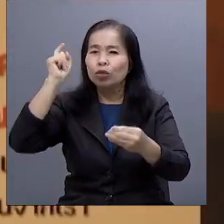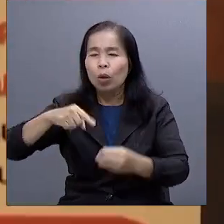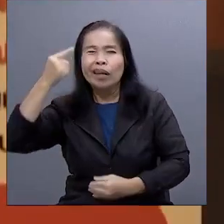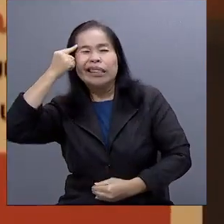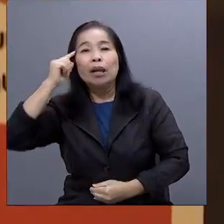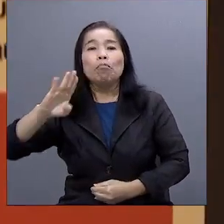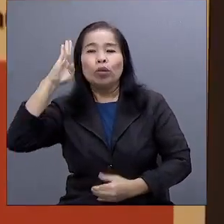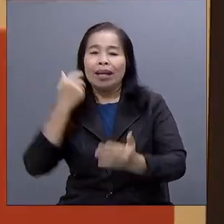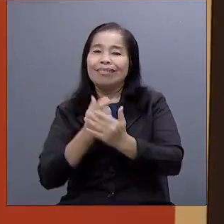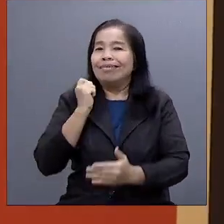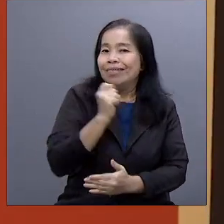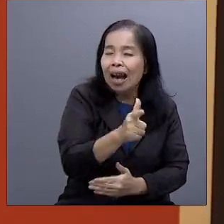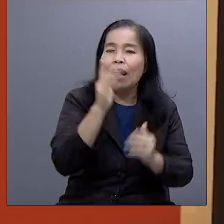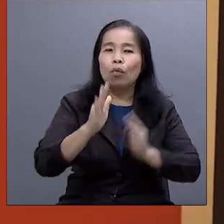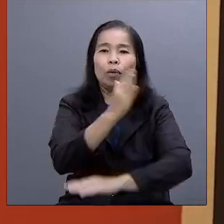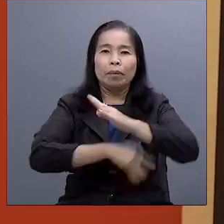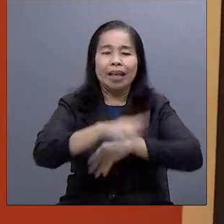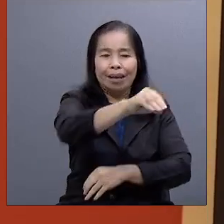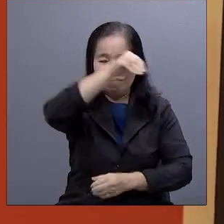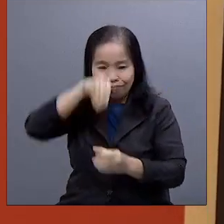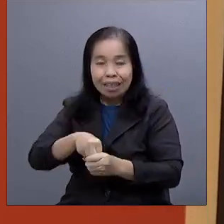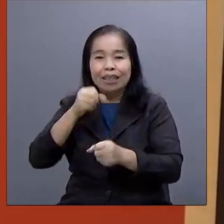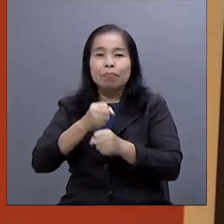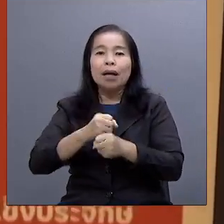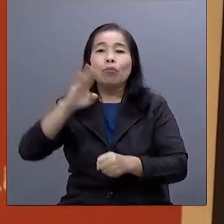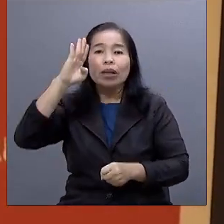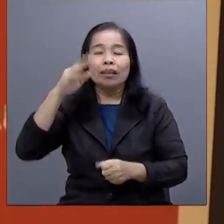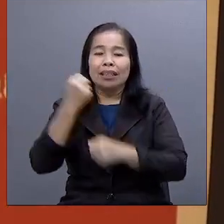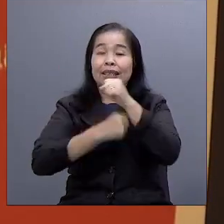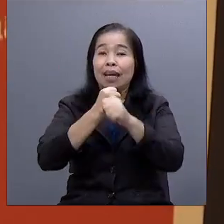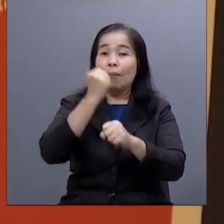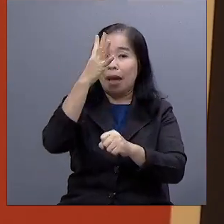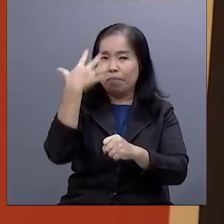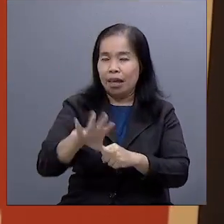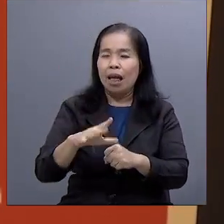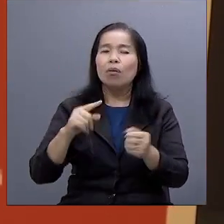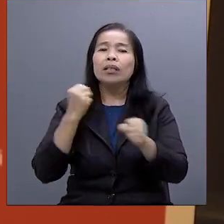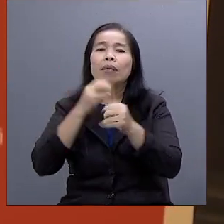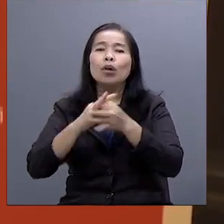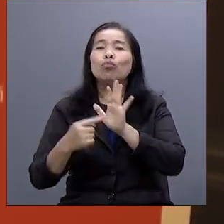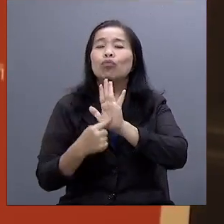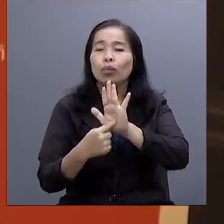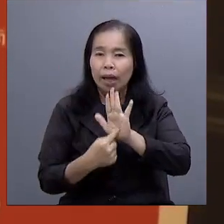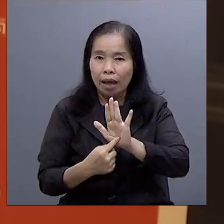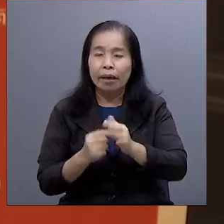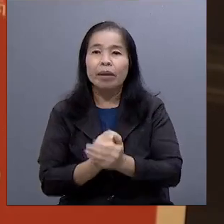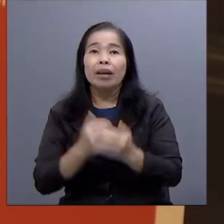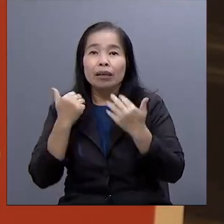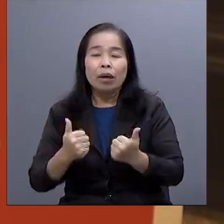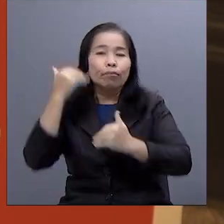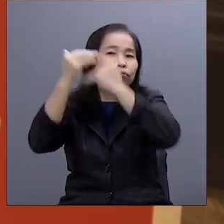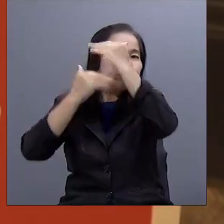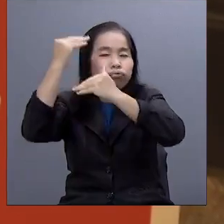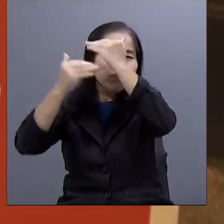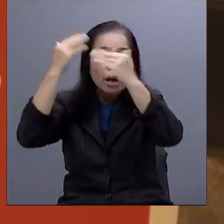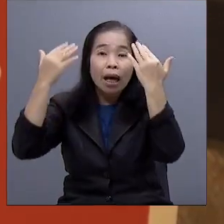lusion เป็น Inclusive Workplaceเราทำมาห้าปีแล้วค่ะ สิ่งที่เราทำเป็นโมเดลนำรองจนกะทั้งพัฒนา จ